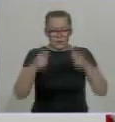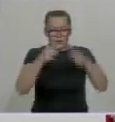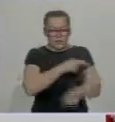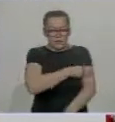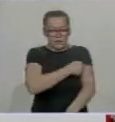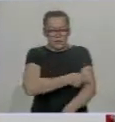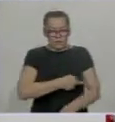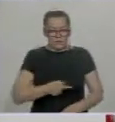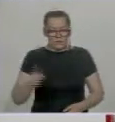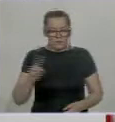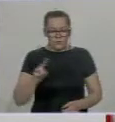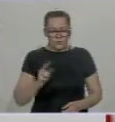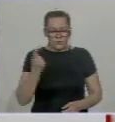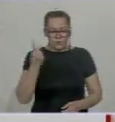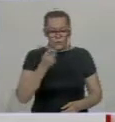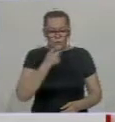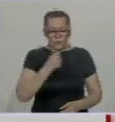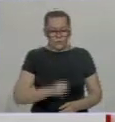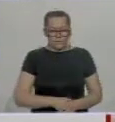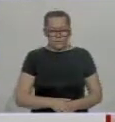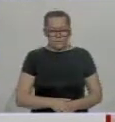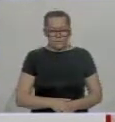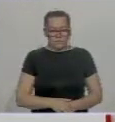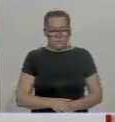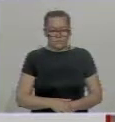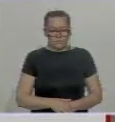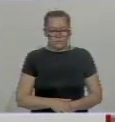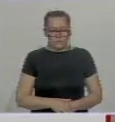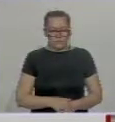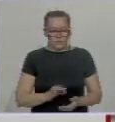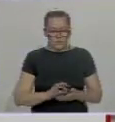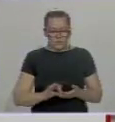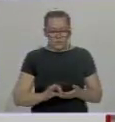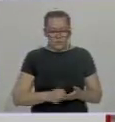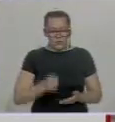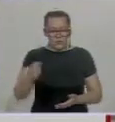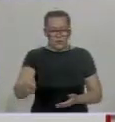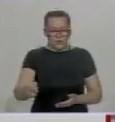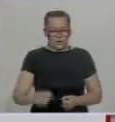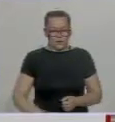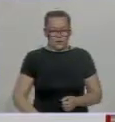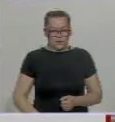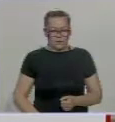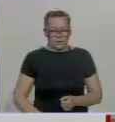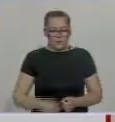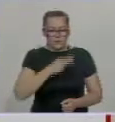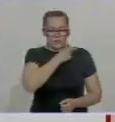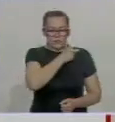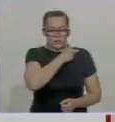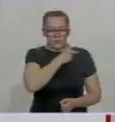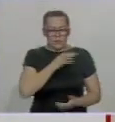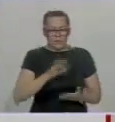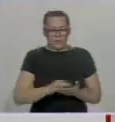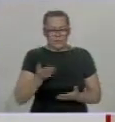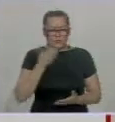nu a stat aproape un an de zile și și-a dat demisia. Un oficial de la nivel central prezent la ședință